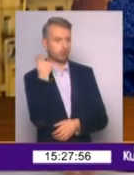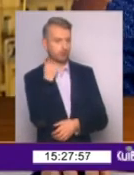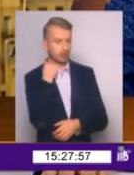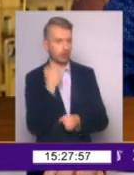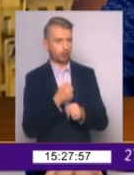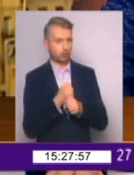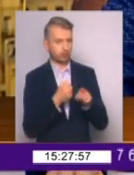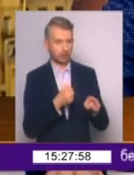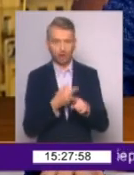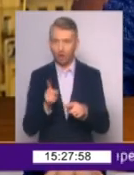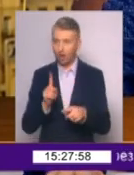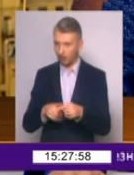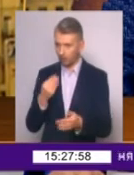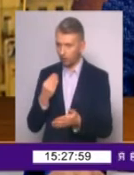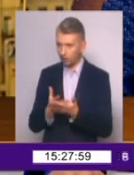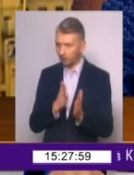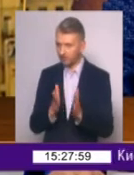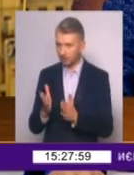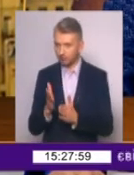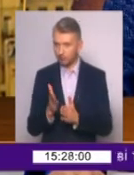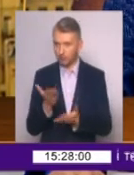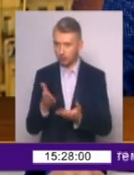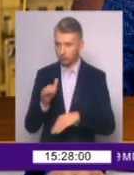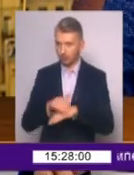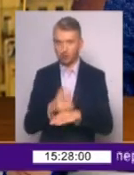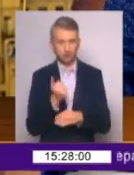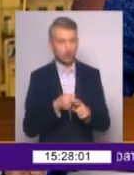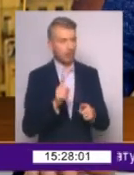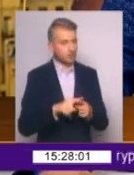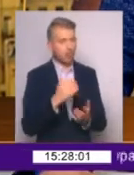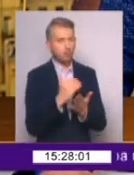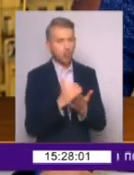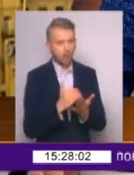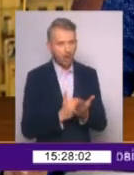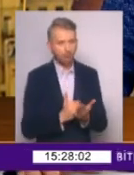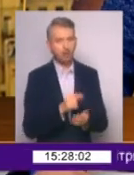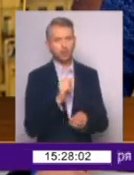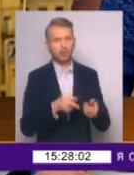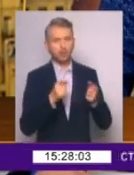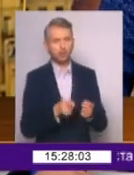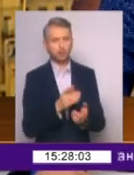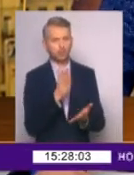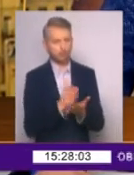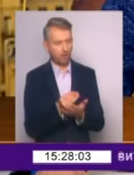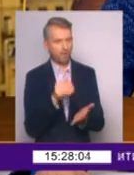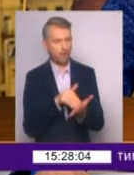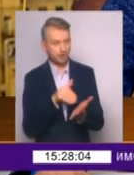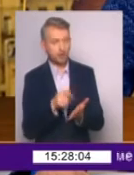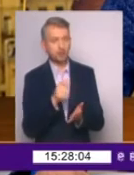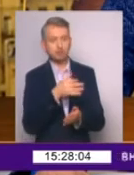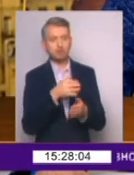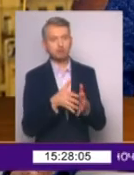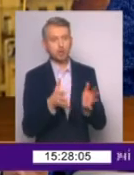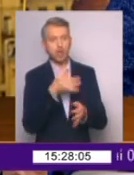розробника. А це дороговартісна система, да, якщо по факту? Ну, це програма, вона дійсно має відповідну вартість, і більше любе